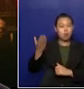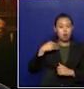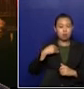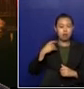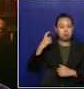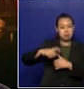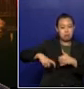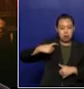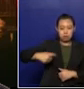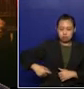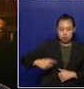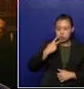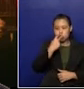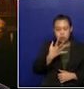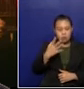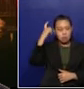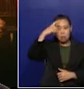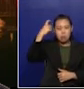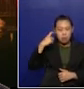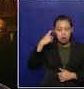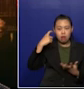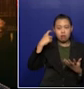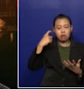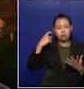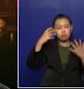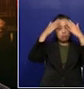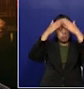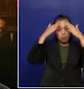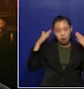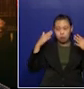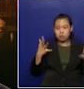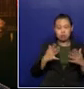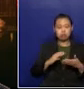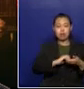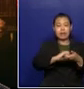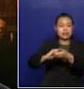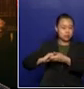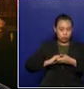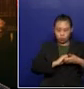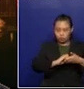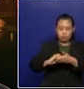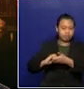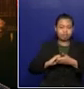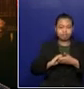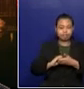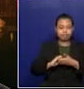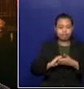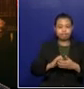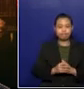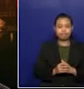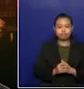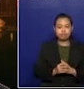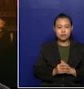ชาหรือเขมรเวียดนามลาวพม่าตอนนี้เป็นหนึ่งเดียวแล้วนี่ฮะการลงทุนก็ไหล